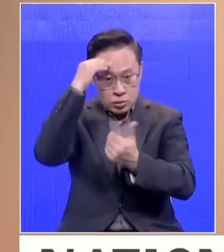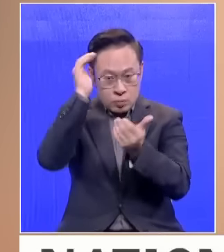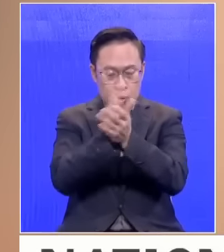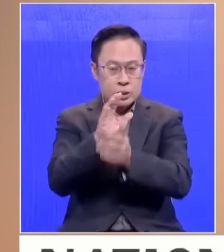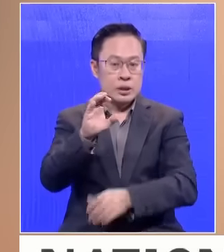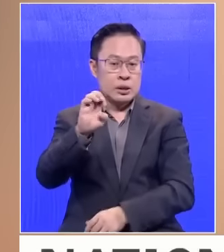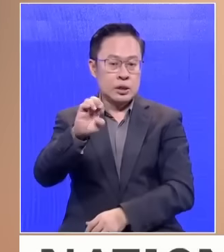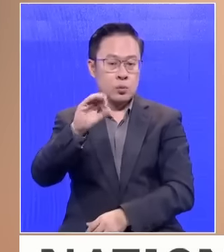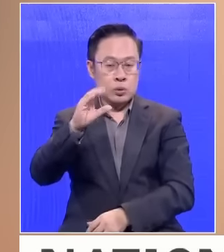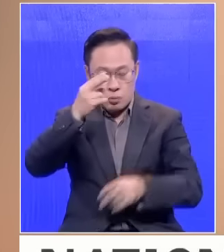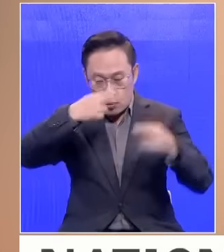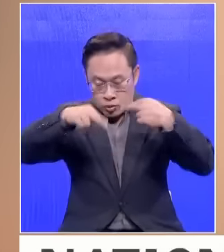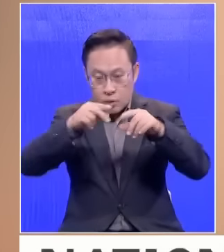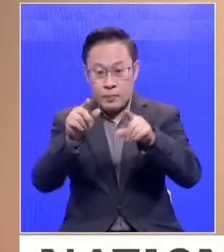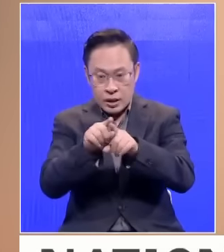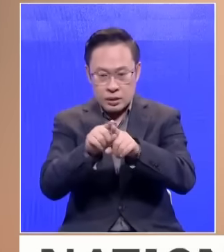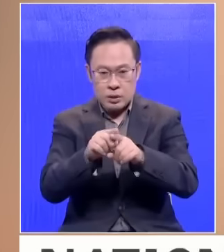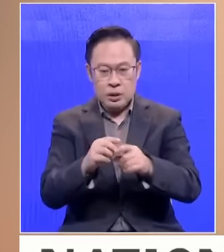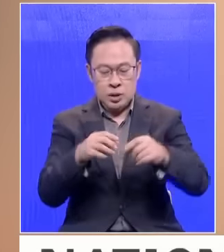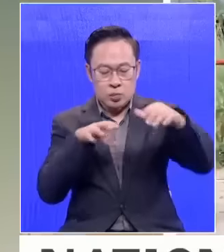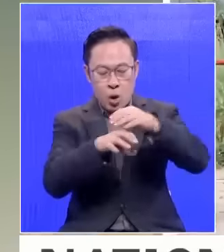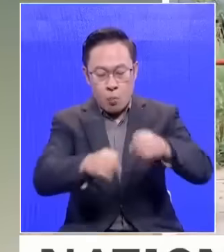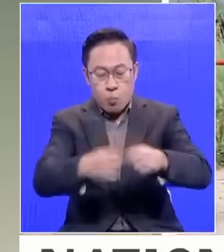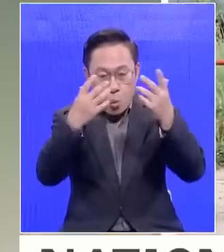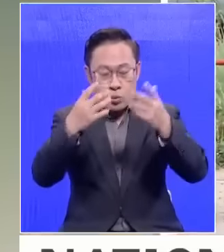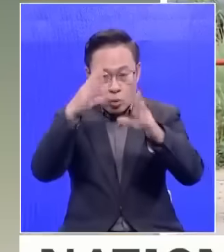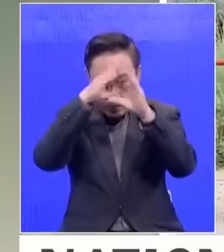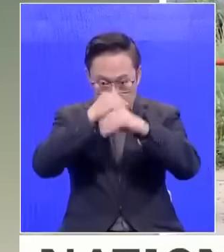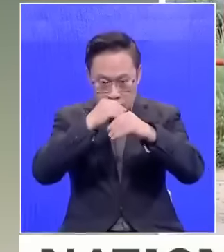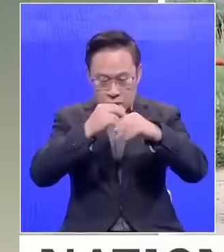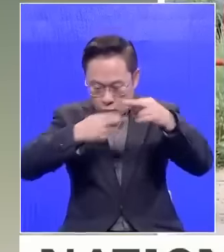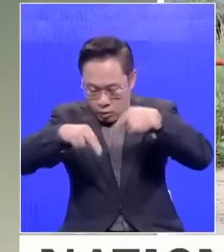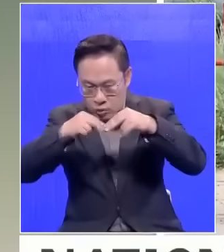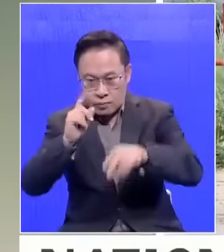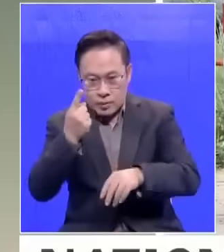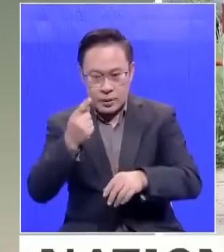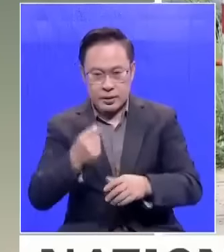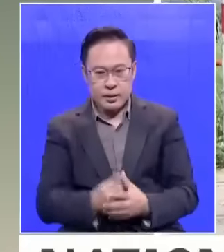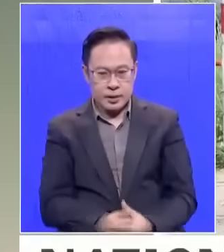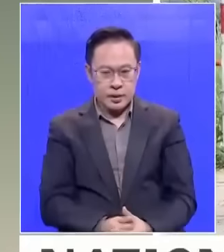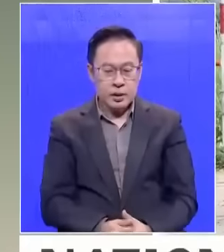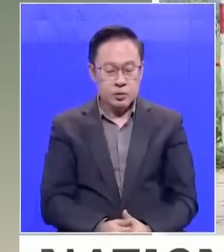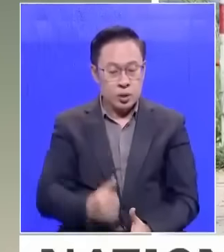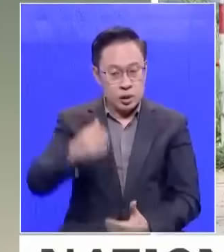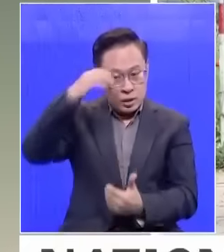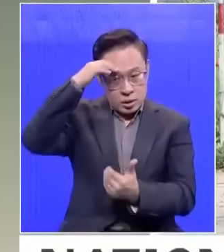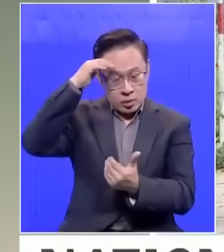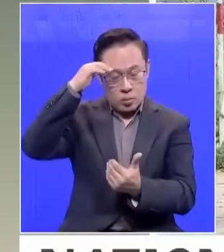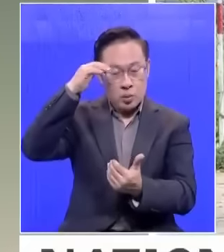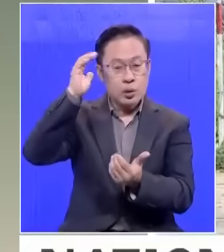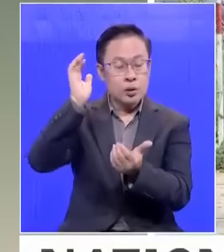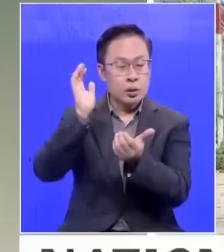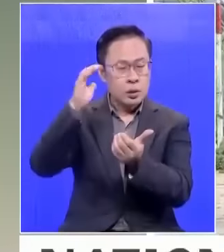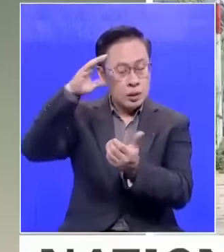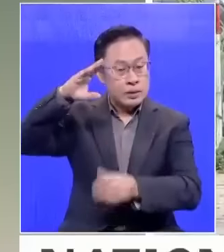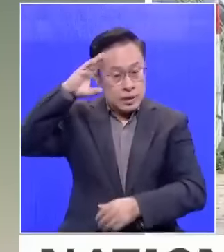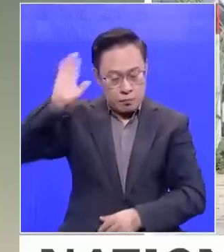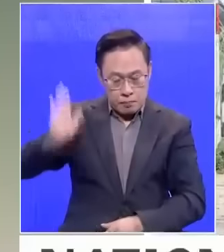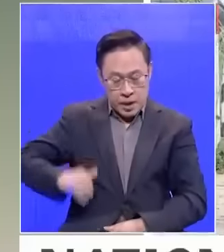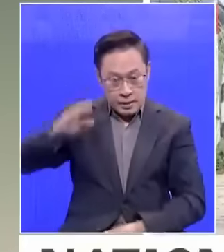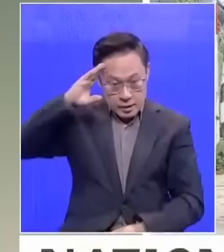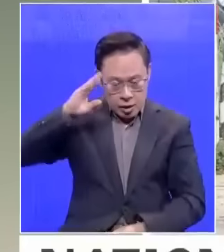ระเบิดที่มีการระเบิดรถตำรวจริมถนนสาย42โดยมีการนำสุนัขทหารรวมถึงเครื่องมือตรวจสอบวัตถุระเบิด